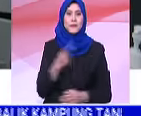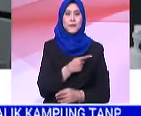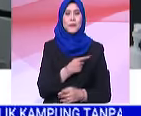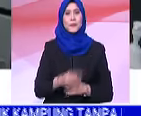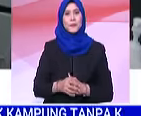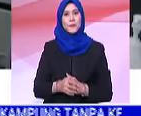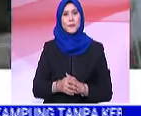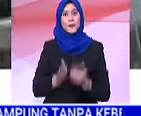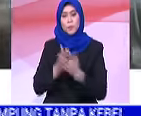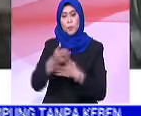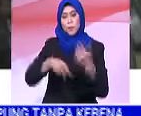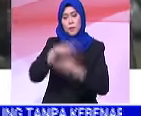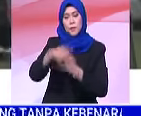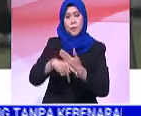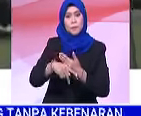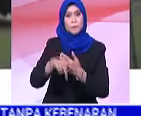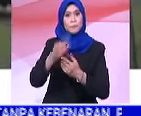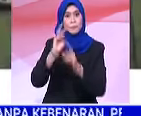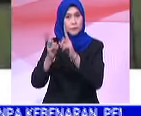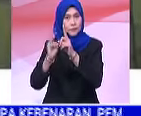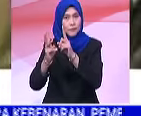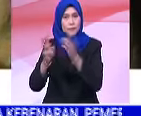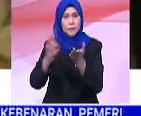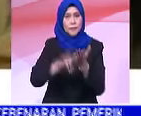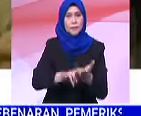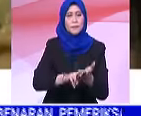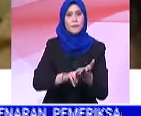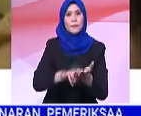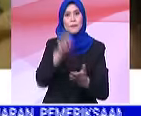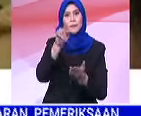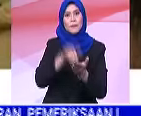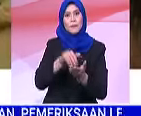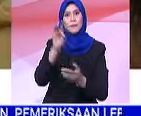itu, melalui program outreach, JKM telah mendaftarkan seramai